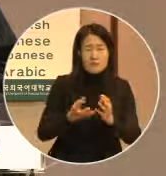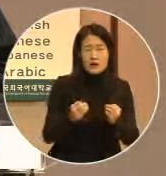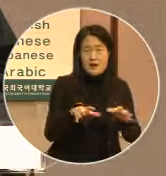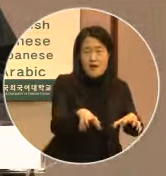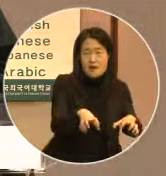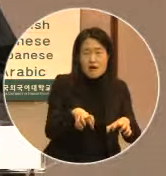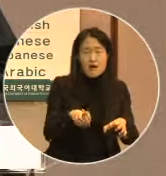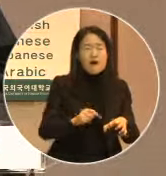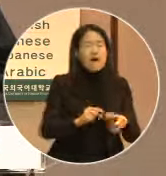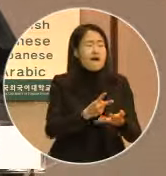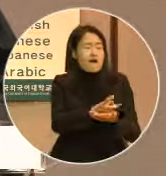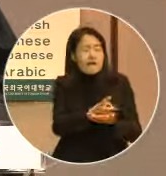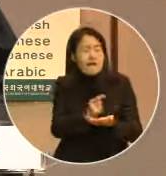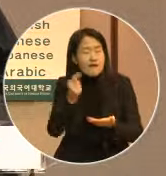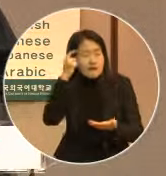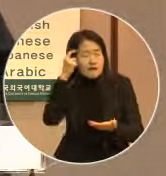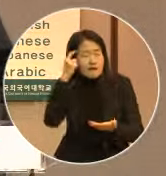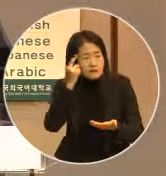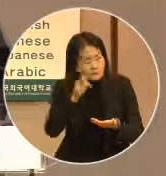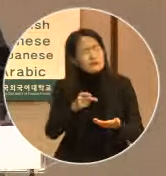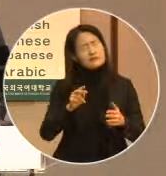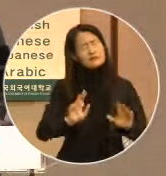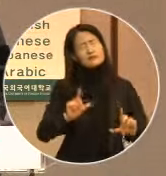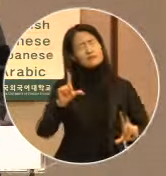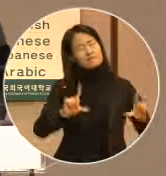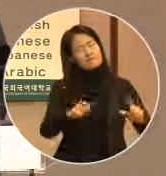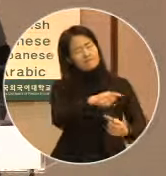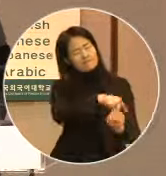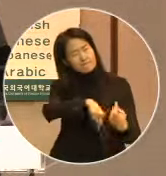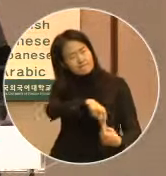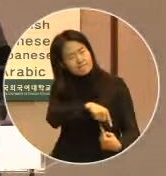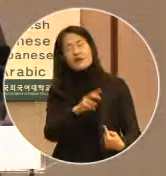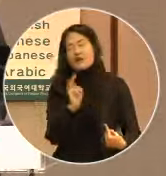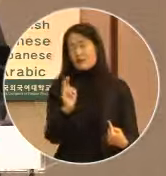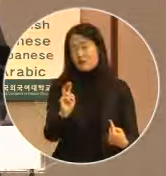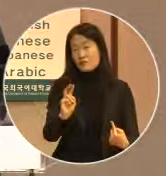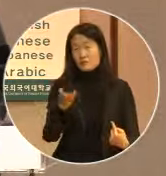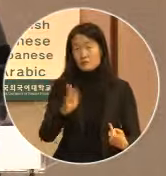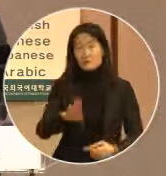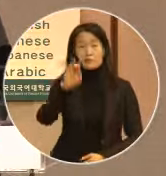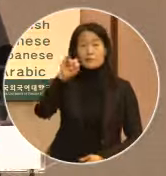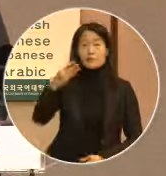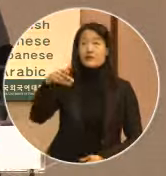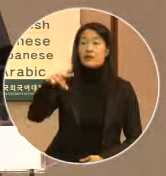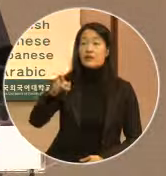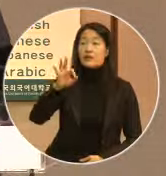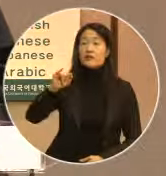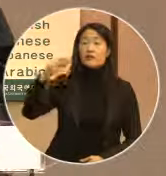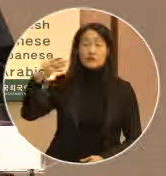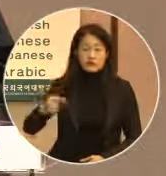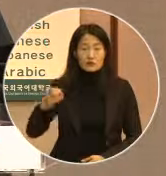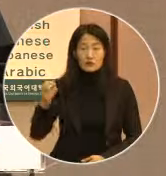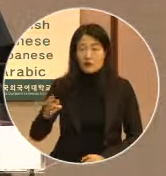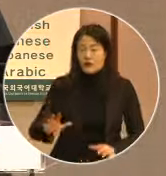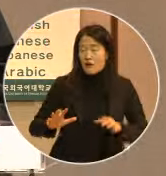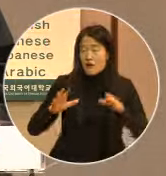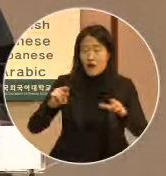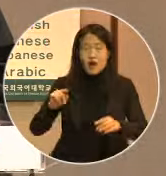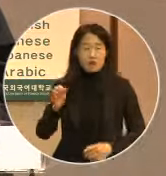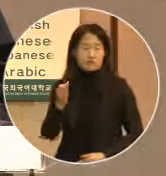얻으려고 발버둥 치는 풍토에 있는지도 모릅니다. 빌 게이츠 등 세계의 백만